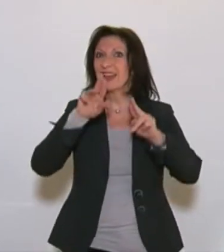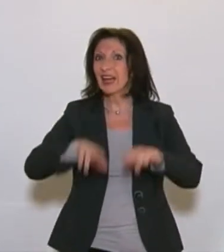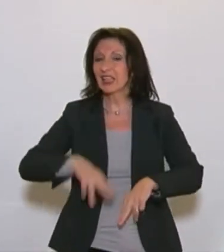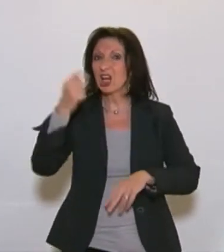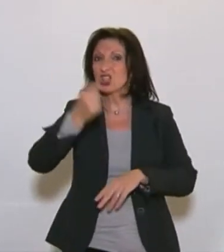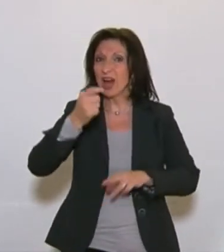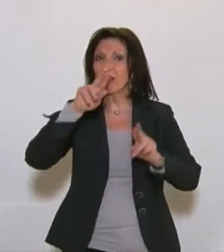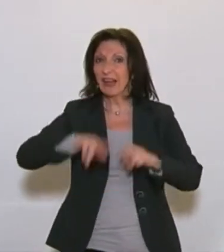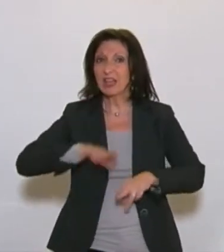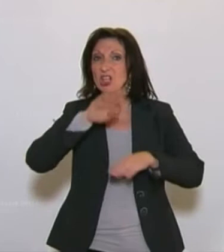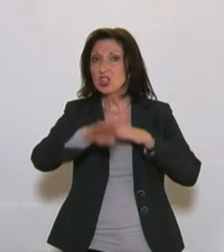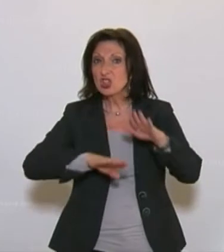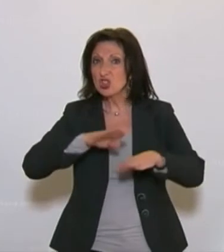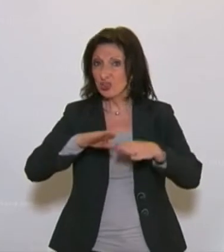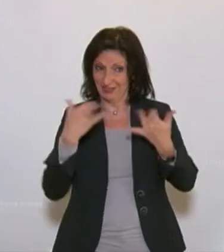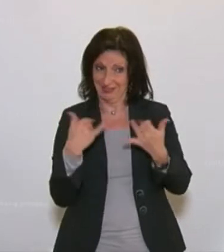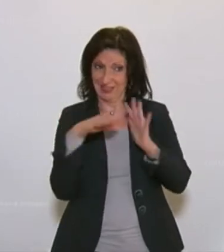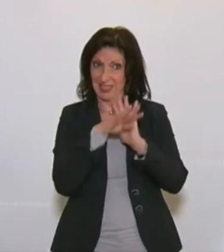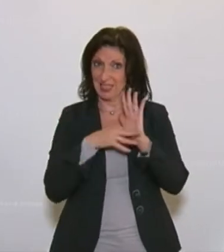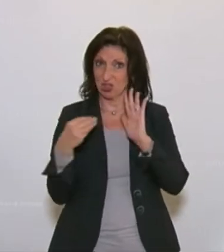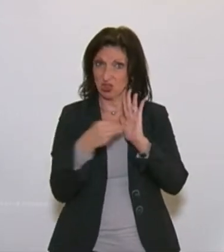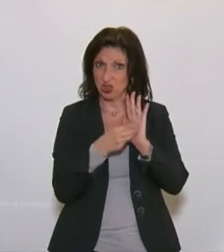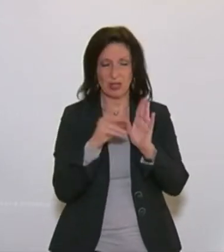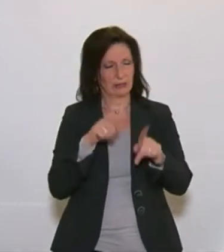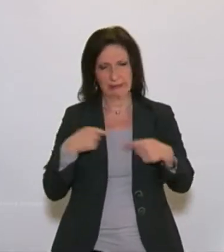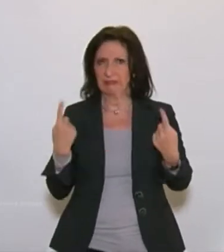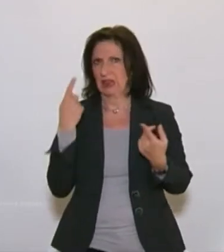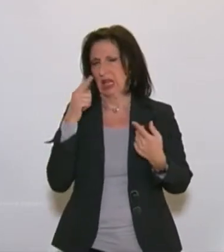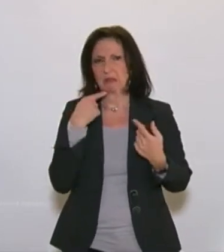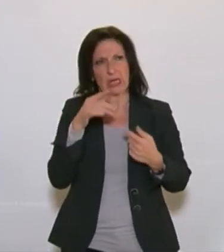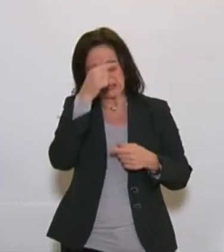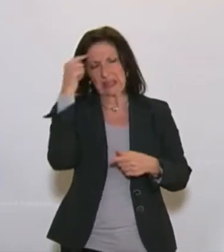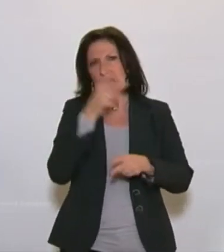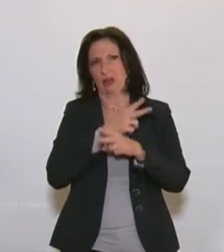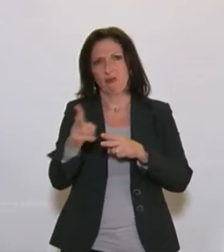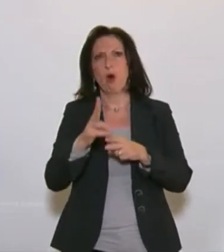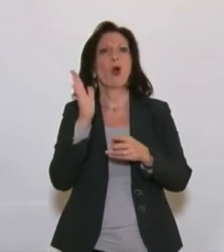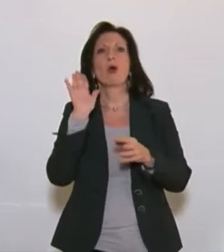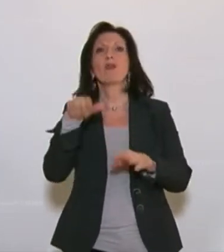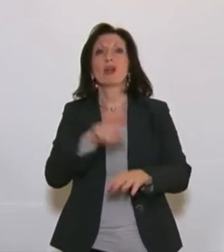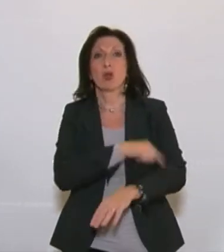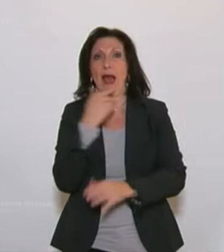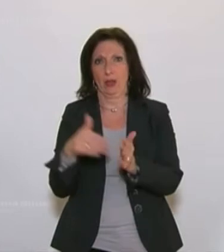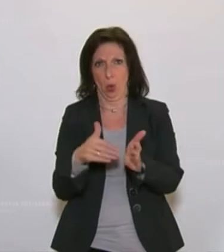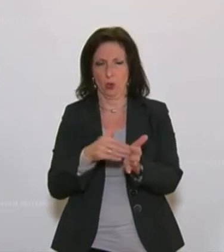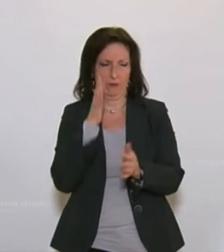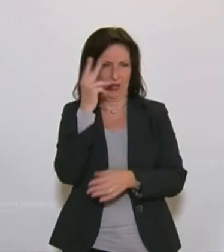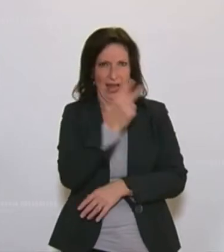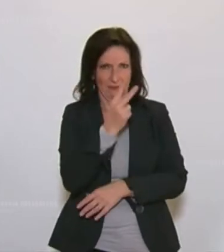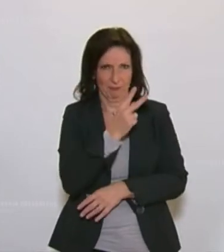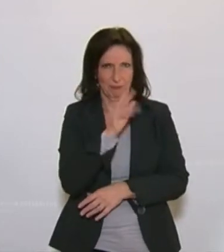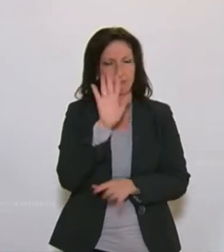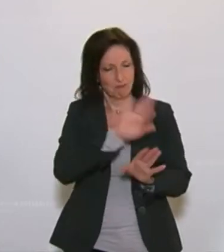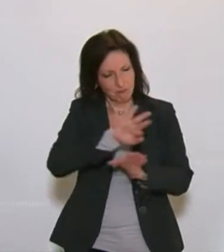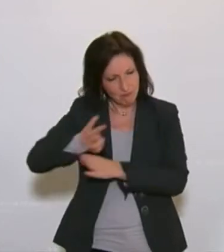strafrechtlich gesetzt werden, in diesem Paket für sehr sinnvoll und absolut überfällig und werden diesen auch zustimmen. Es gibt aber einen